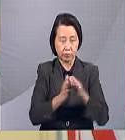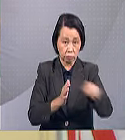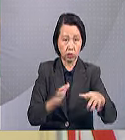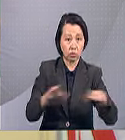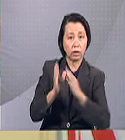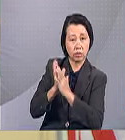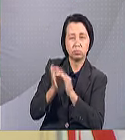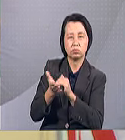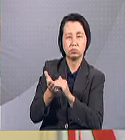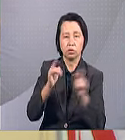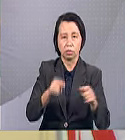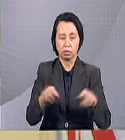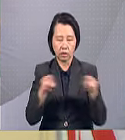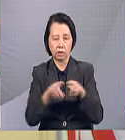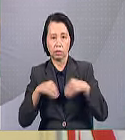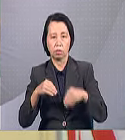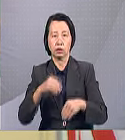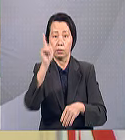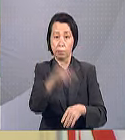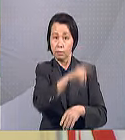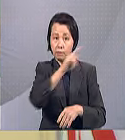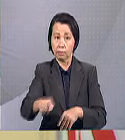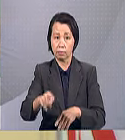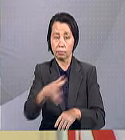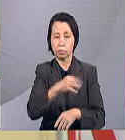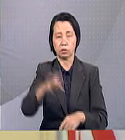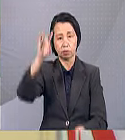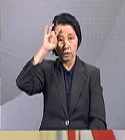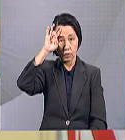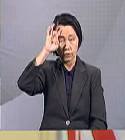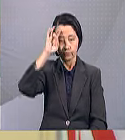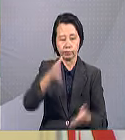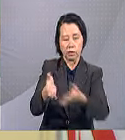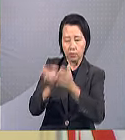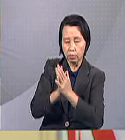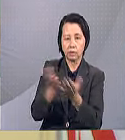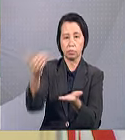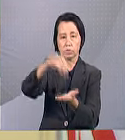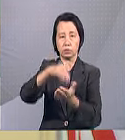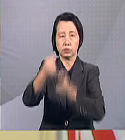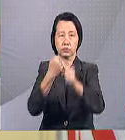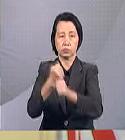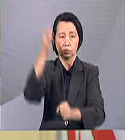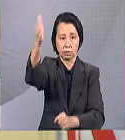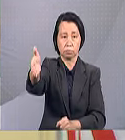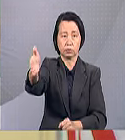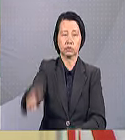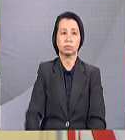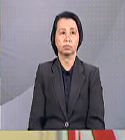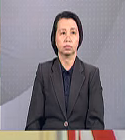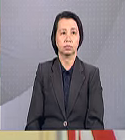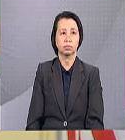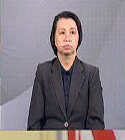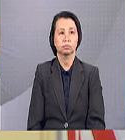rayuan ini adalah dianggap sebagai terbatal, dan insya Allah pohonglah semula pada tahun hadapan.